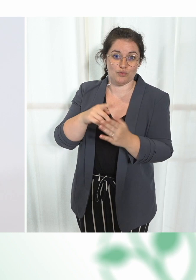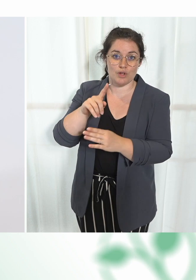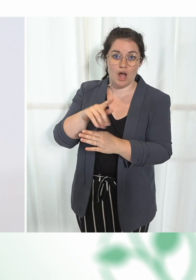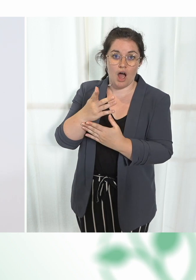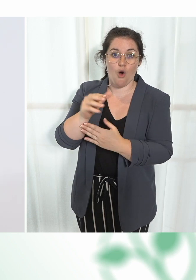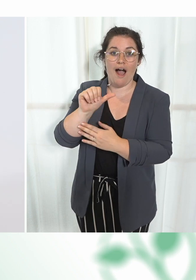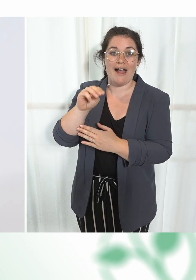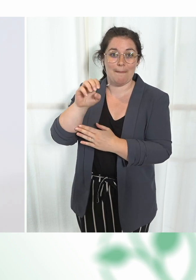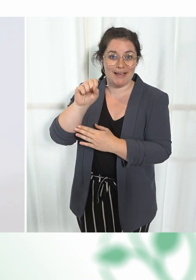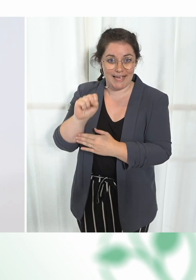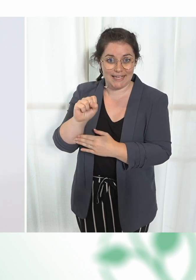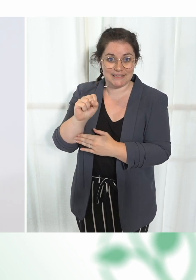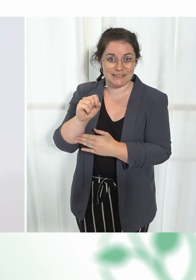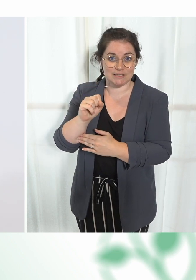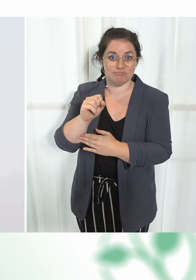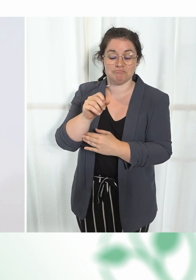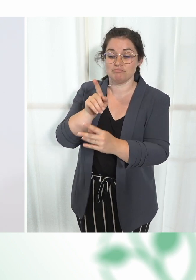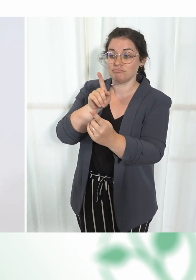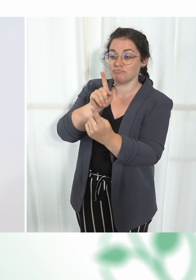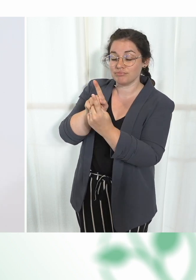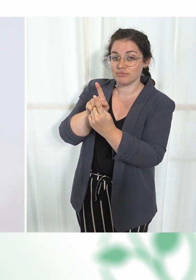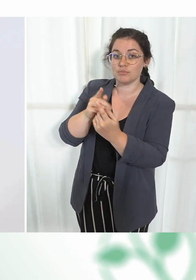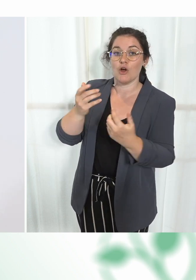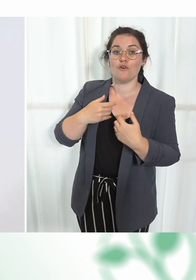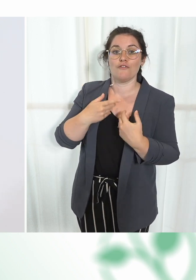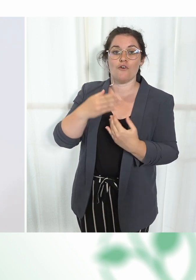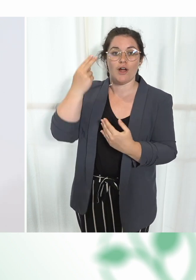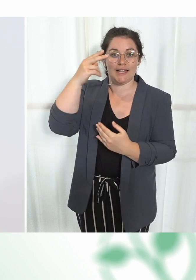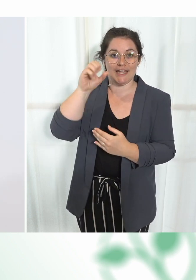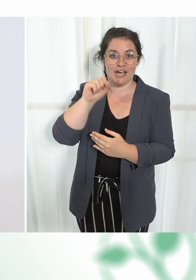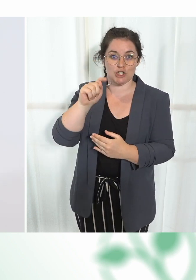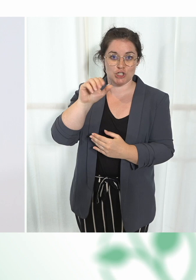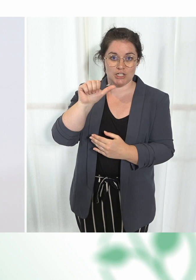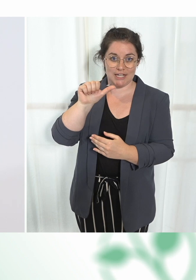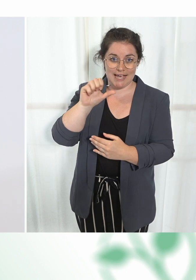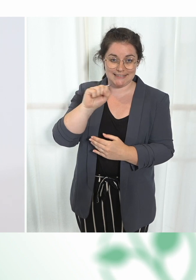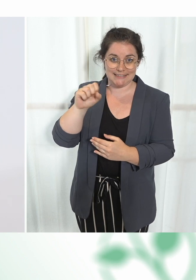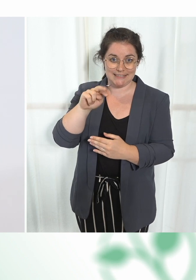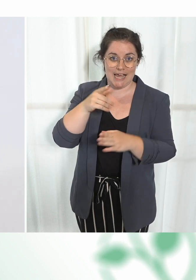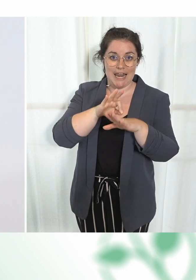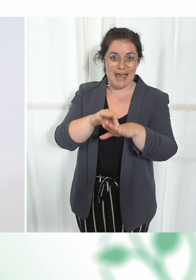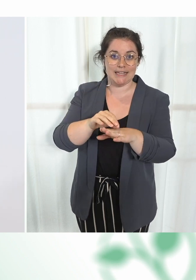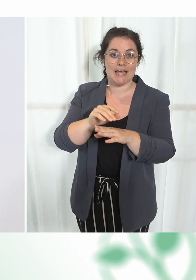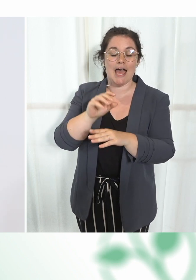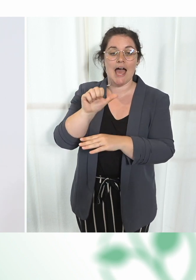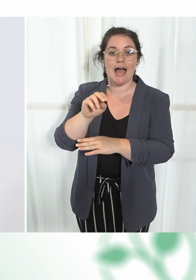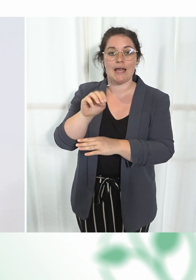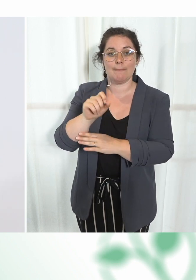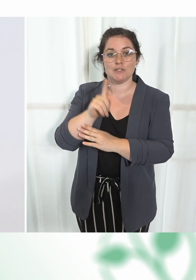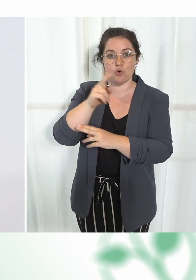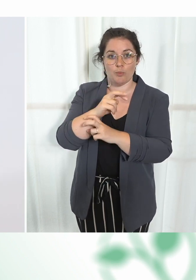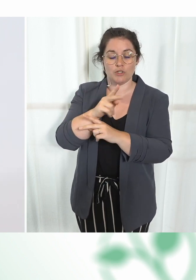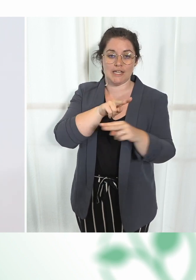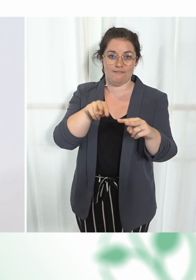zum AMS einmal gehen und nachfragen und wir freuen uns, dass Gerhard Strasser, der Leiter des AMS Oberösterreich, uns eine